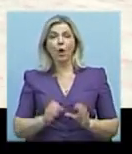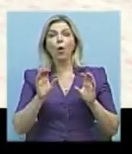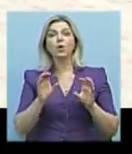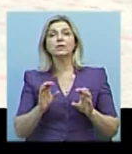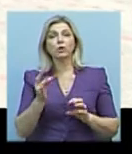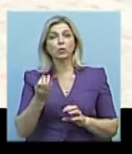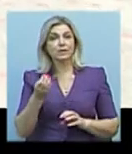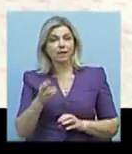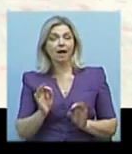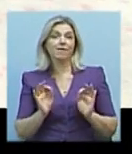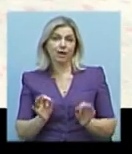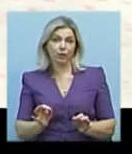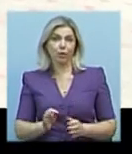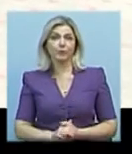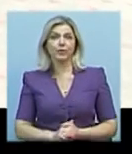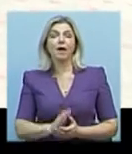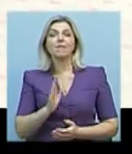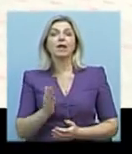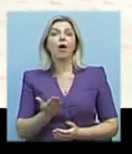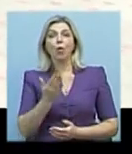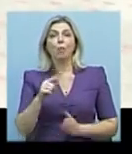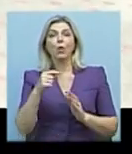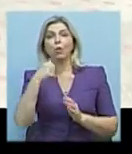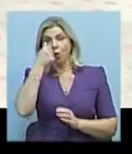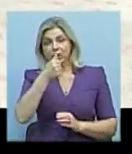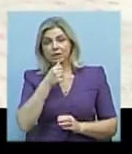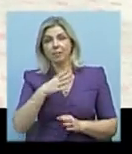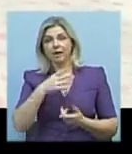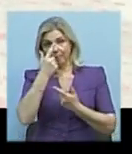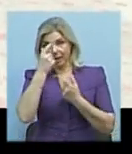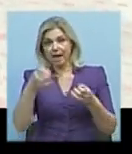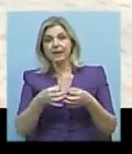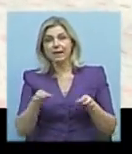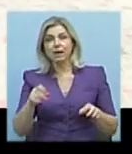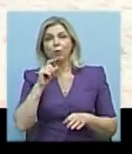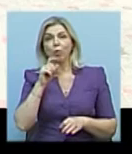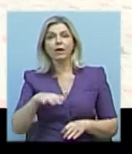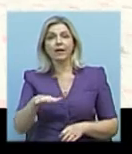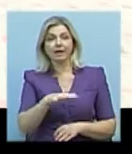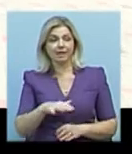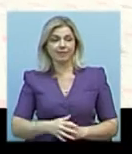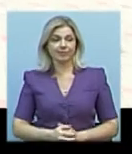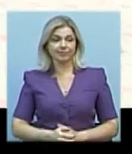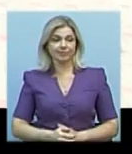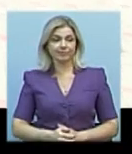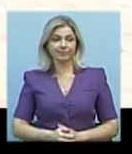Конституція, вірно. У якому році було проголошено незалежність України?